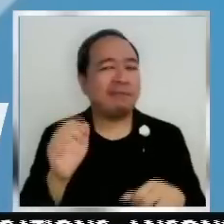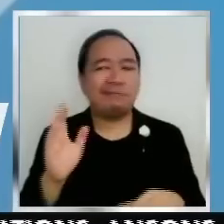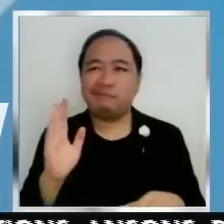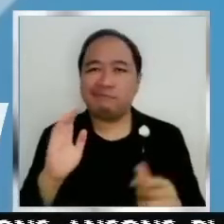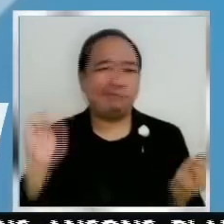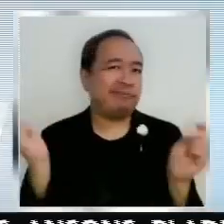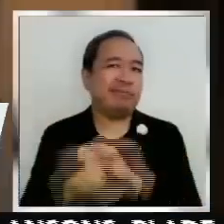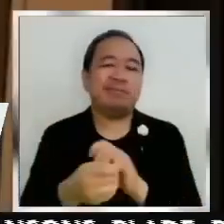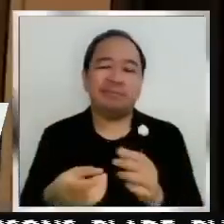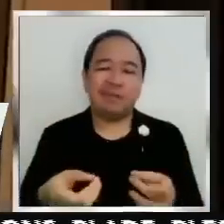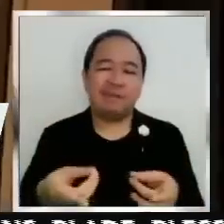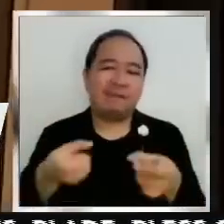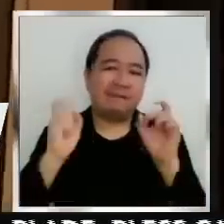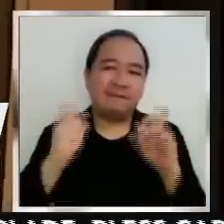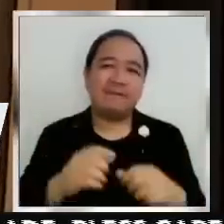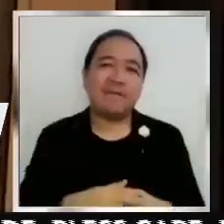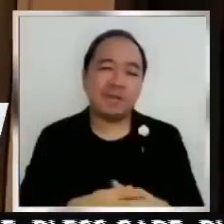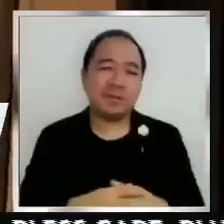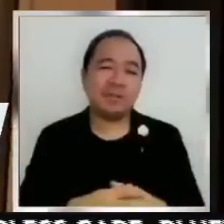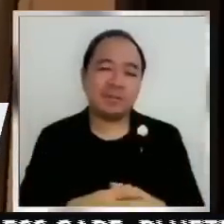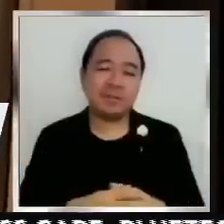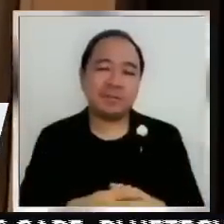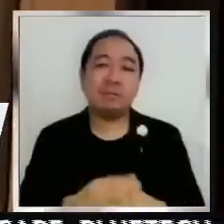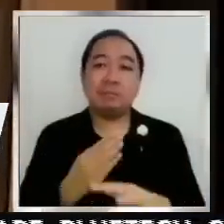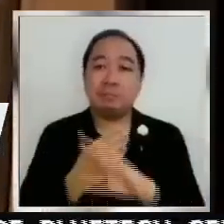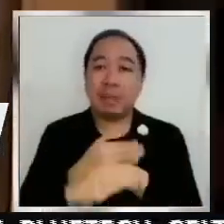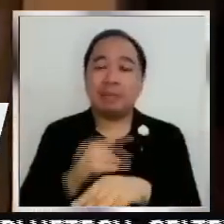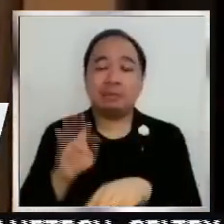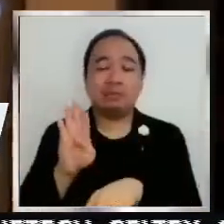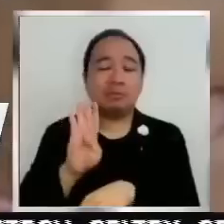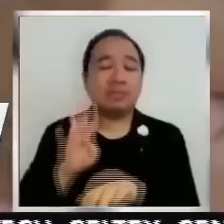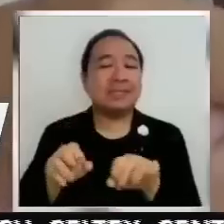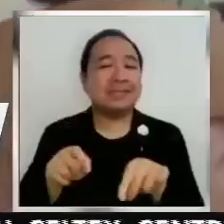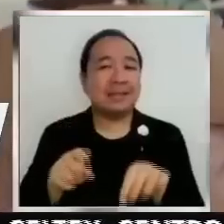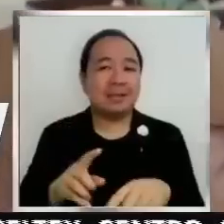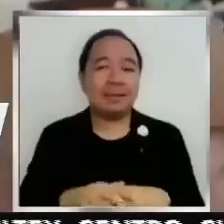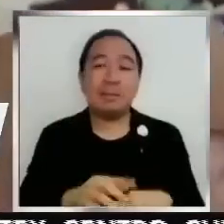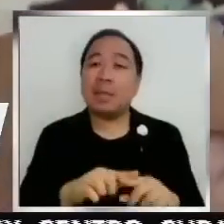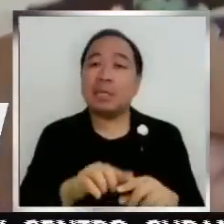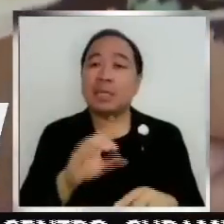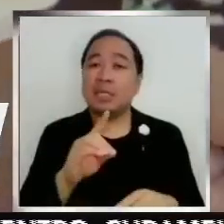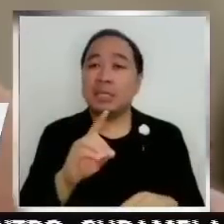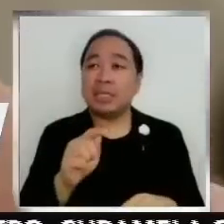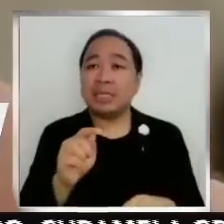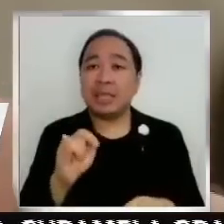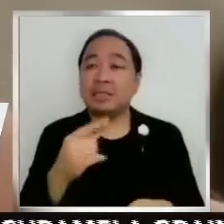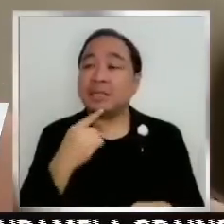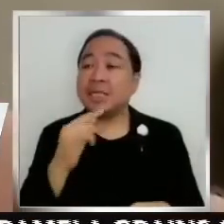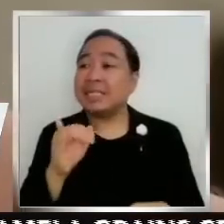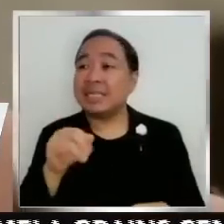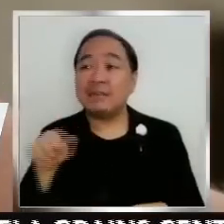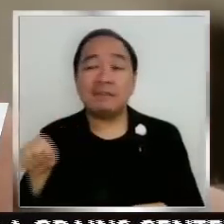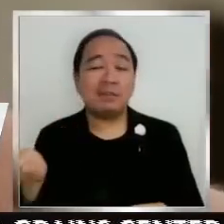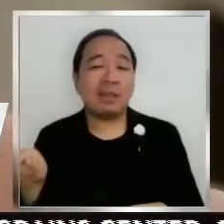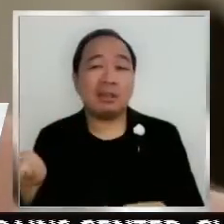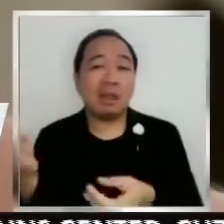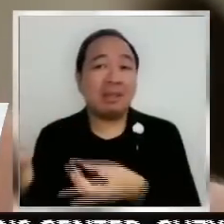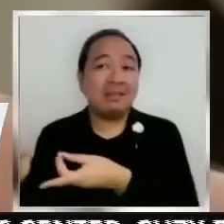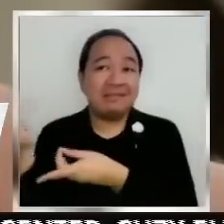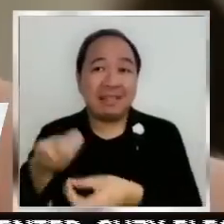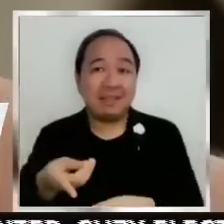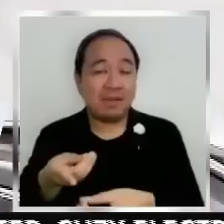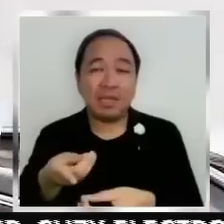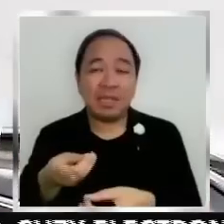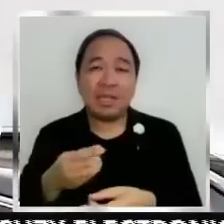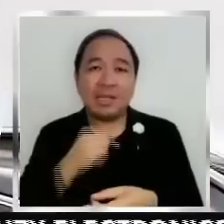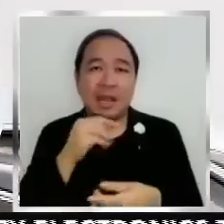Balik sa seller. Pero sabi ng DTI, kung hindi direktang konektado ang courier sa seller o online selling platform,